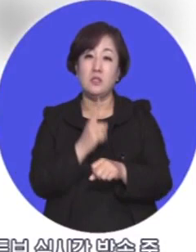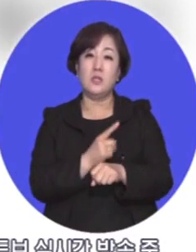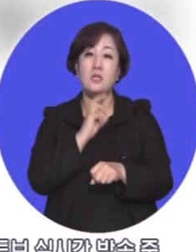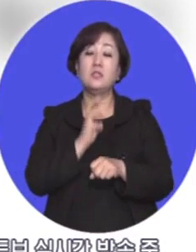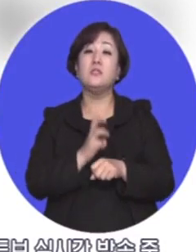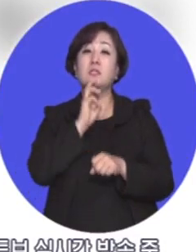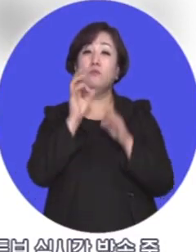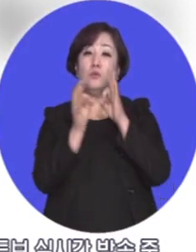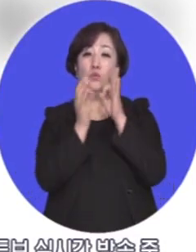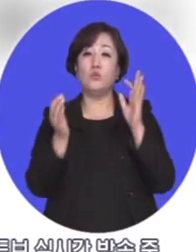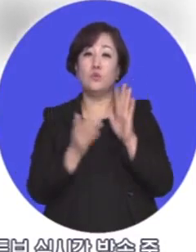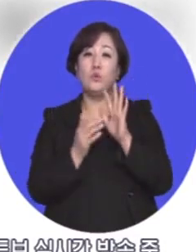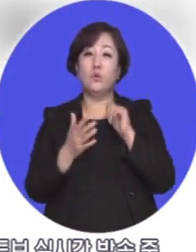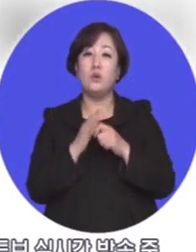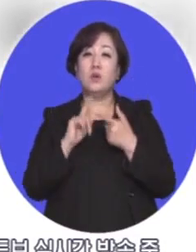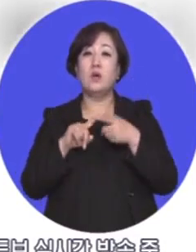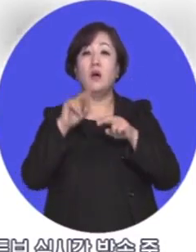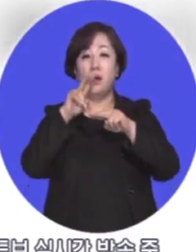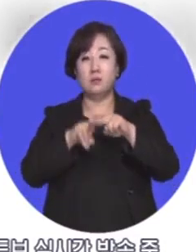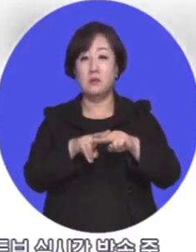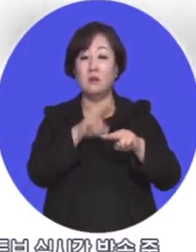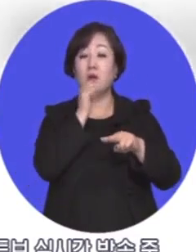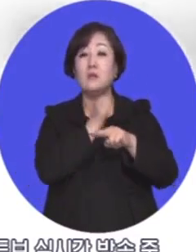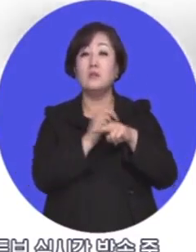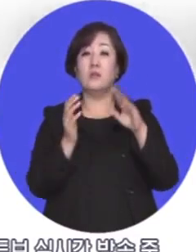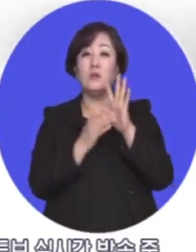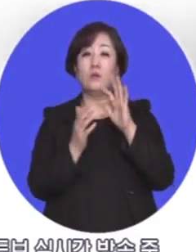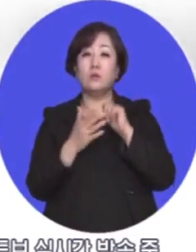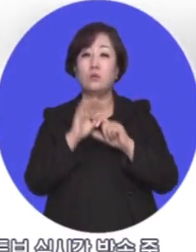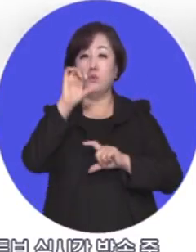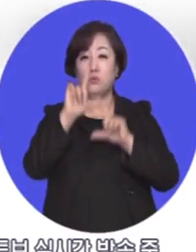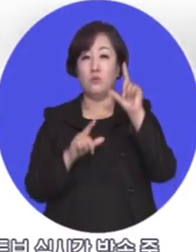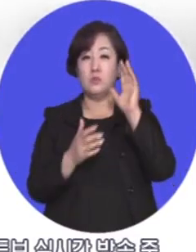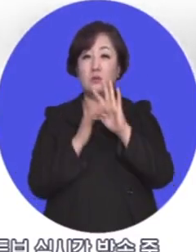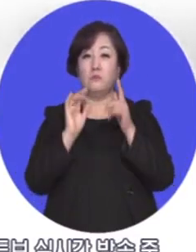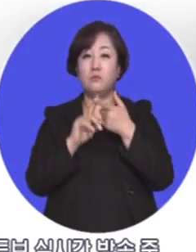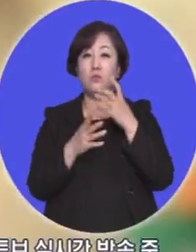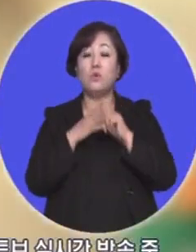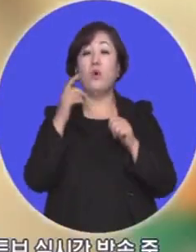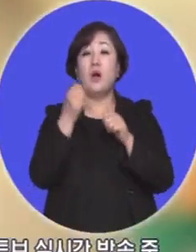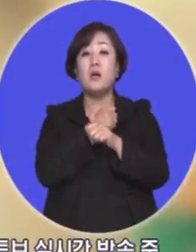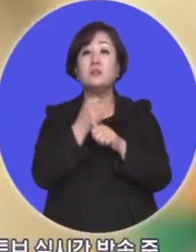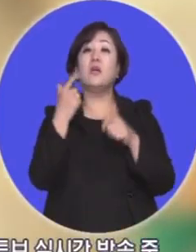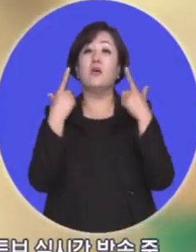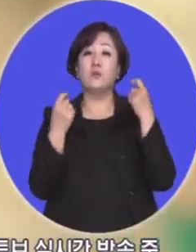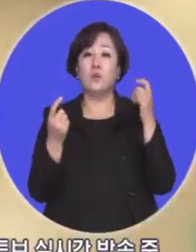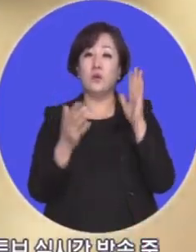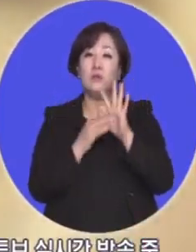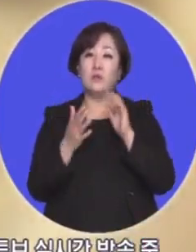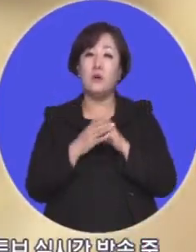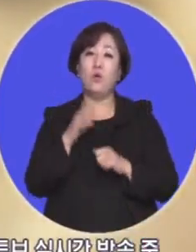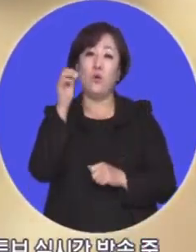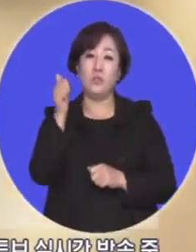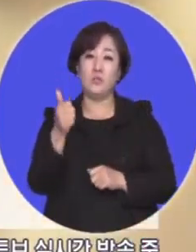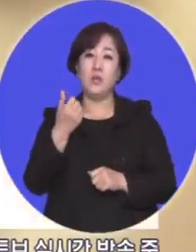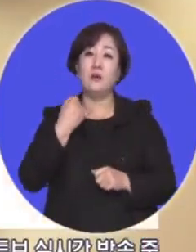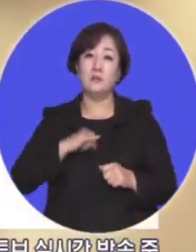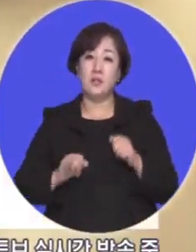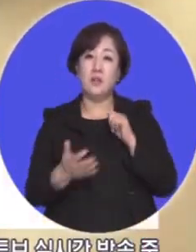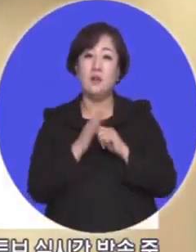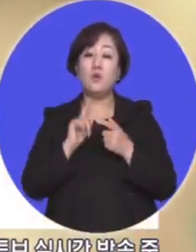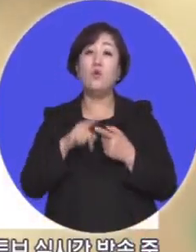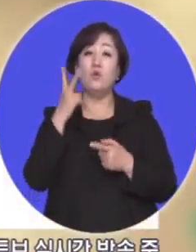동안 혼자 앉혀 두는 등 또다른 보육교사의 정서적 학대 정황도 들어왔습니다 원장 딸 등 2명의 보이고 사로부터